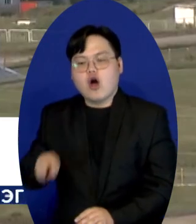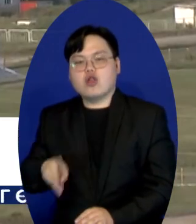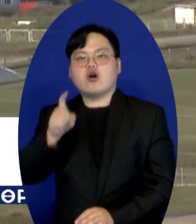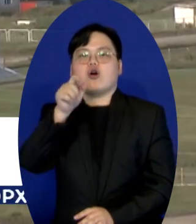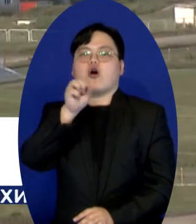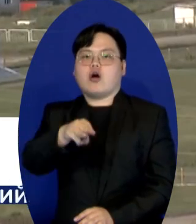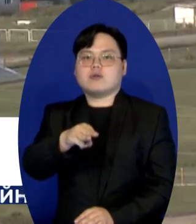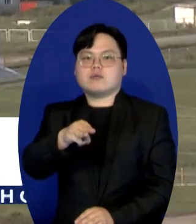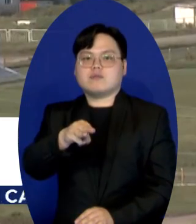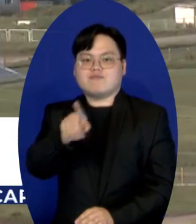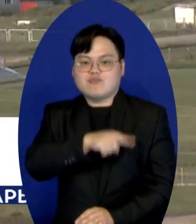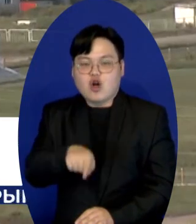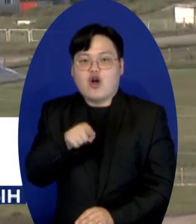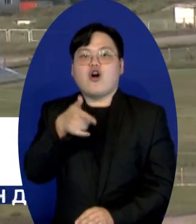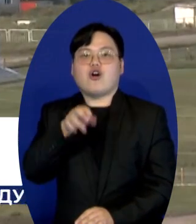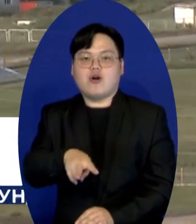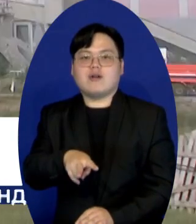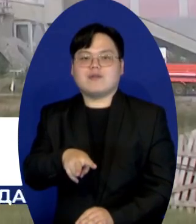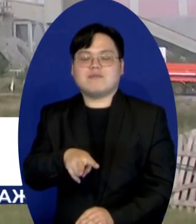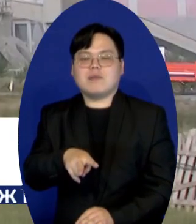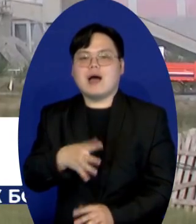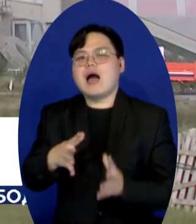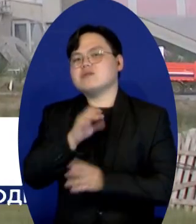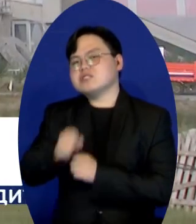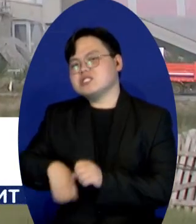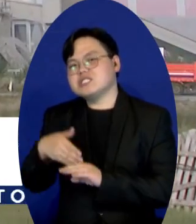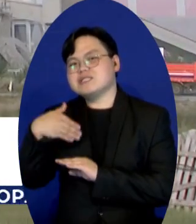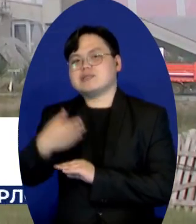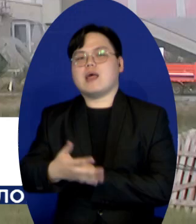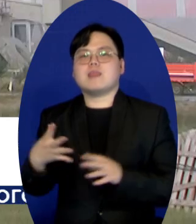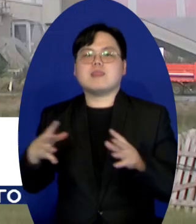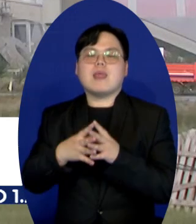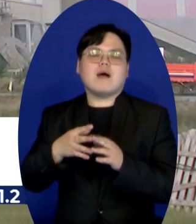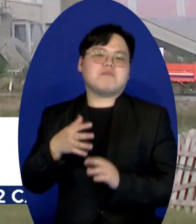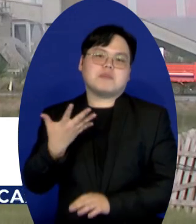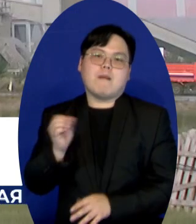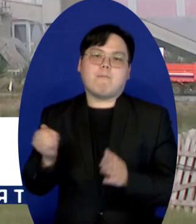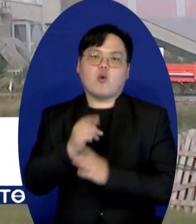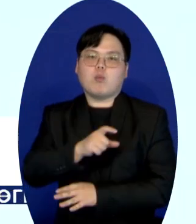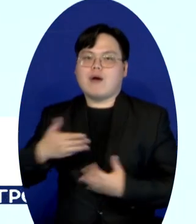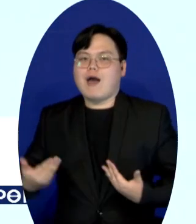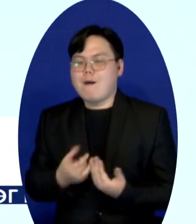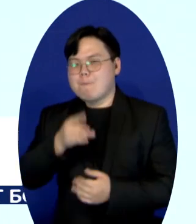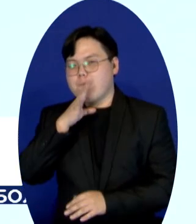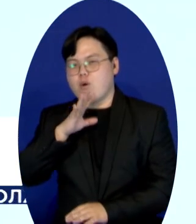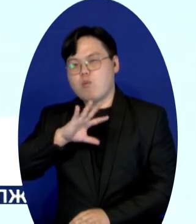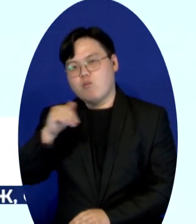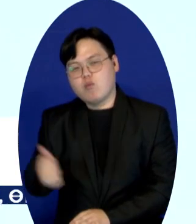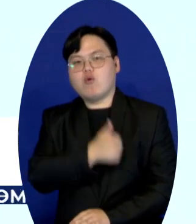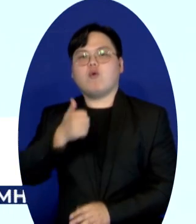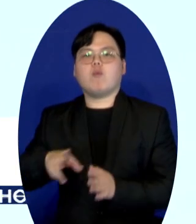байрладаг. Тиймээс 10 жилийн дараа гихтэл 50 мянган хүн амьдардаг барилгын материалын үйлдвэрлэлийн цогцолбор болох бүрэн боломжтой